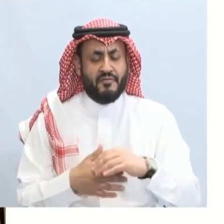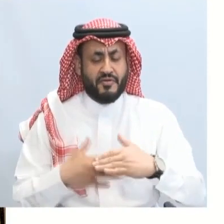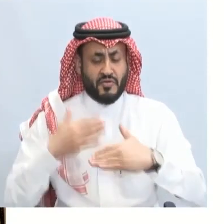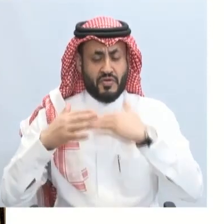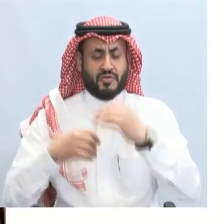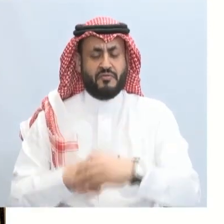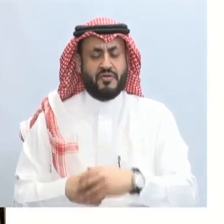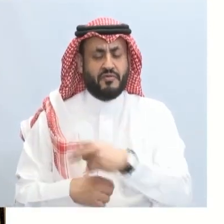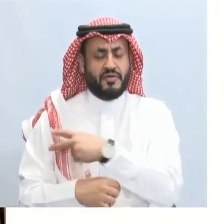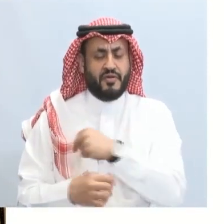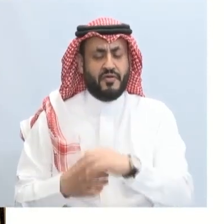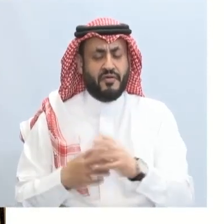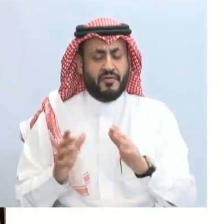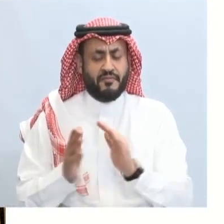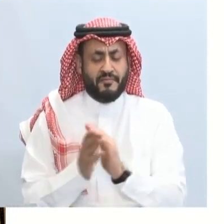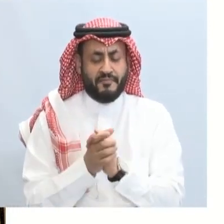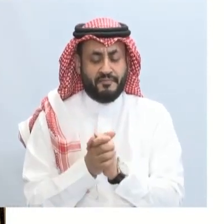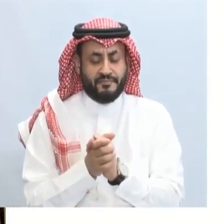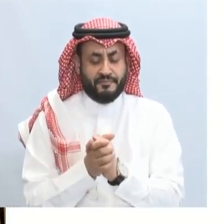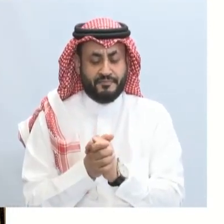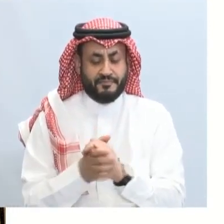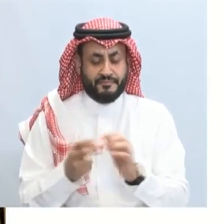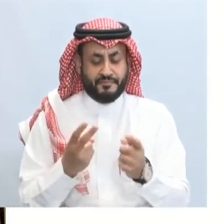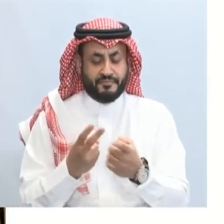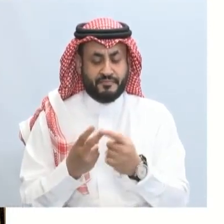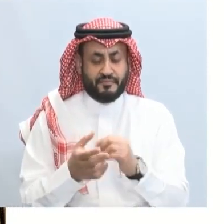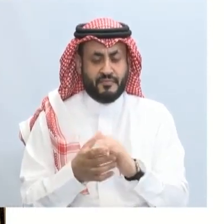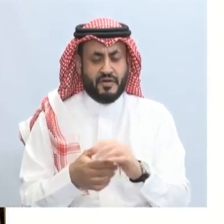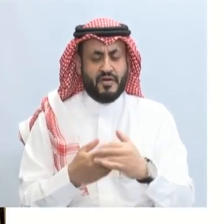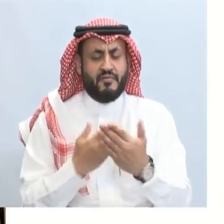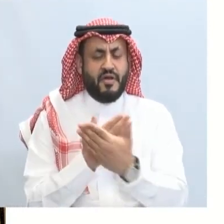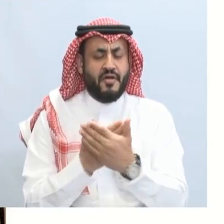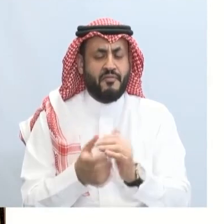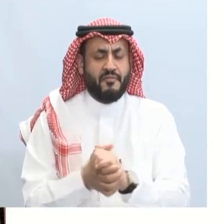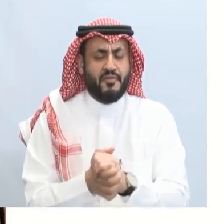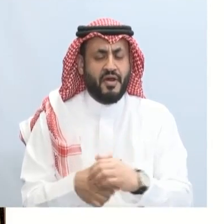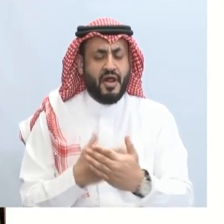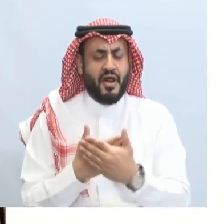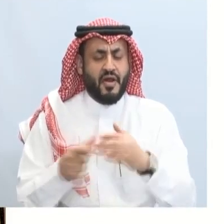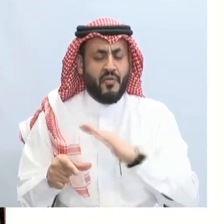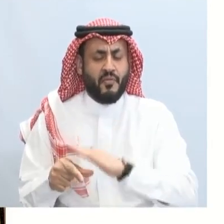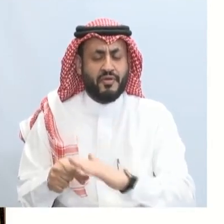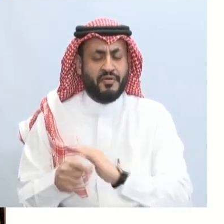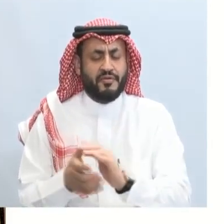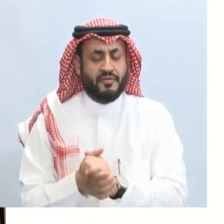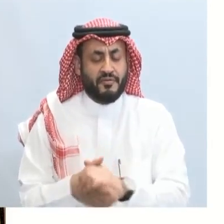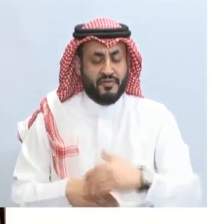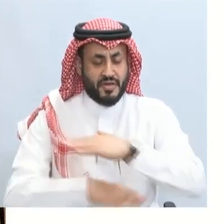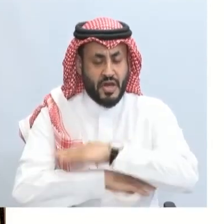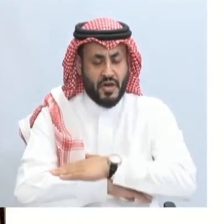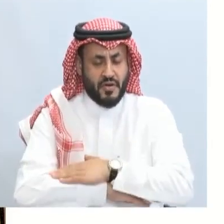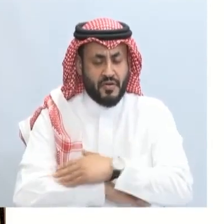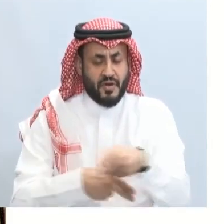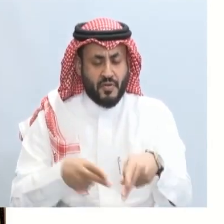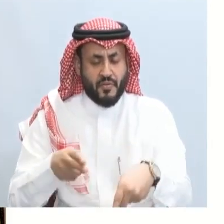وطنه ومصالح الاخرين واجبات المواطن في المحافظه على امن الوطن الالتزام بالانظمه